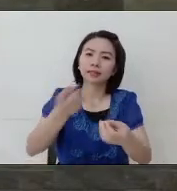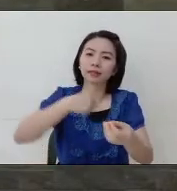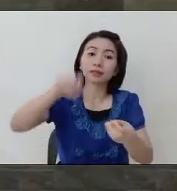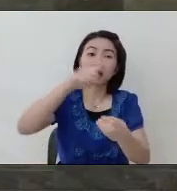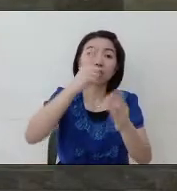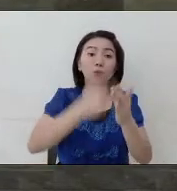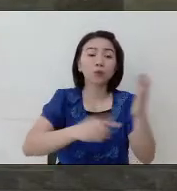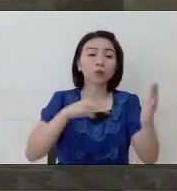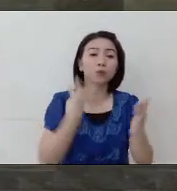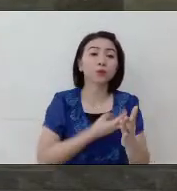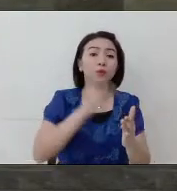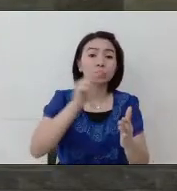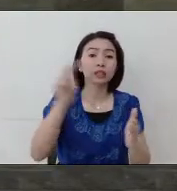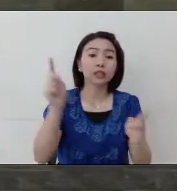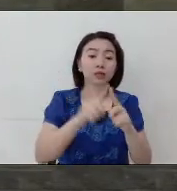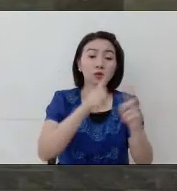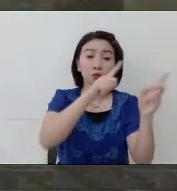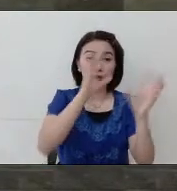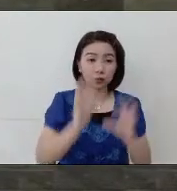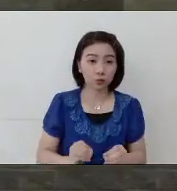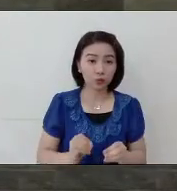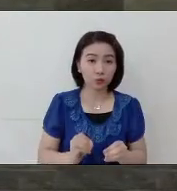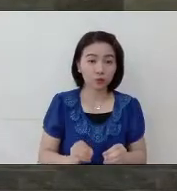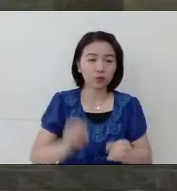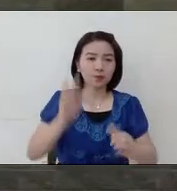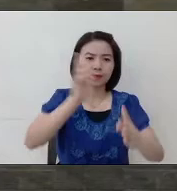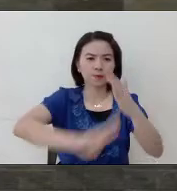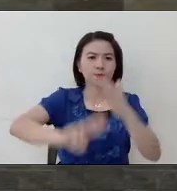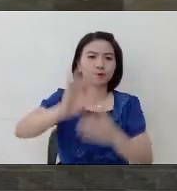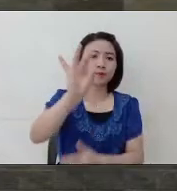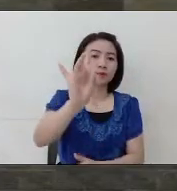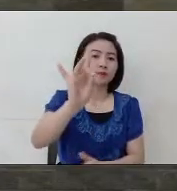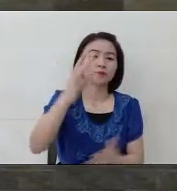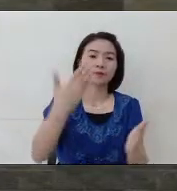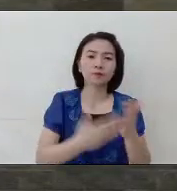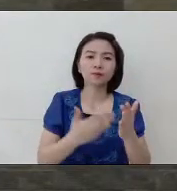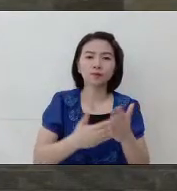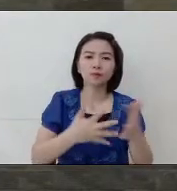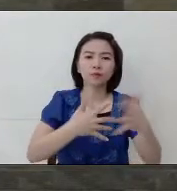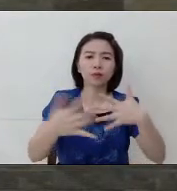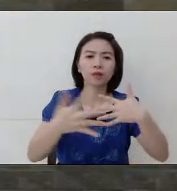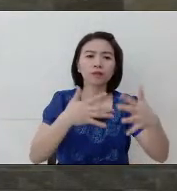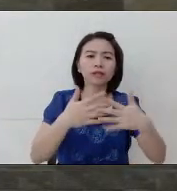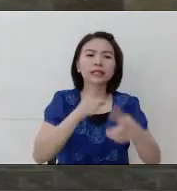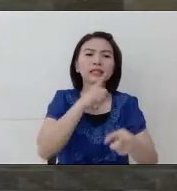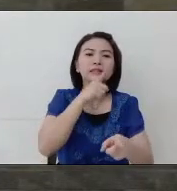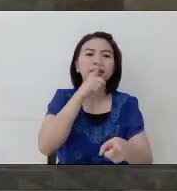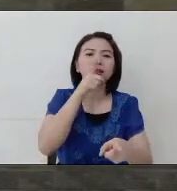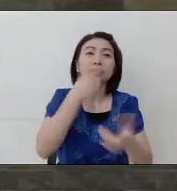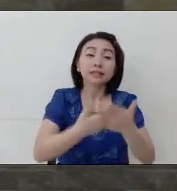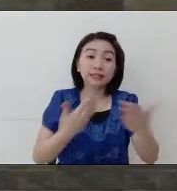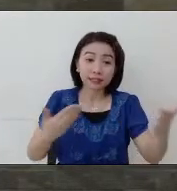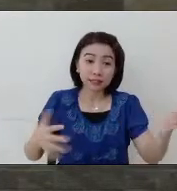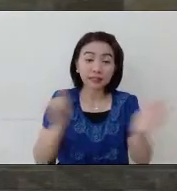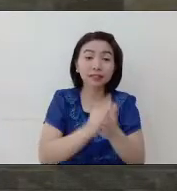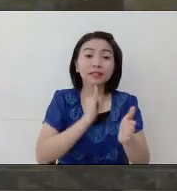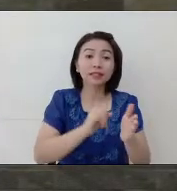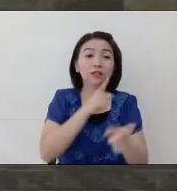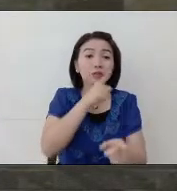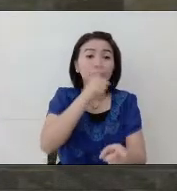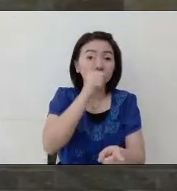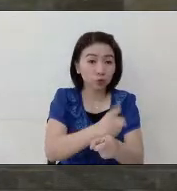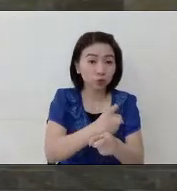Whatsoever things are true. Tandaan nyo. That is unto